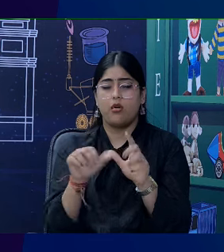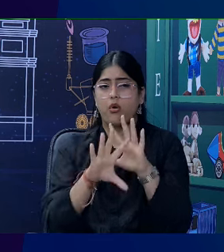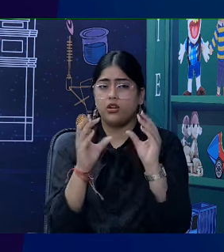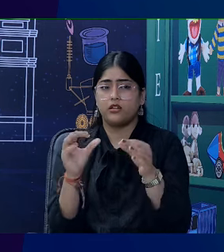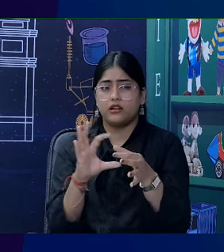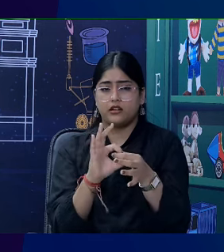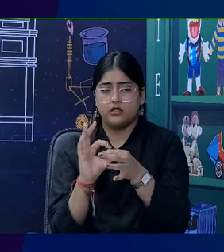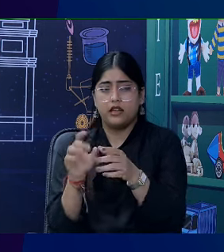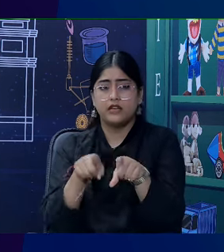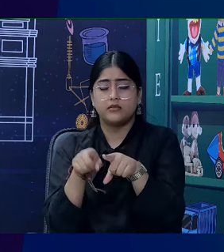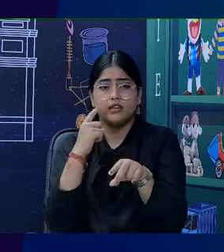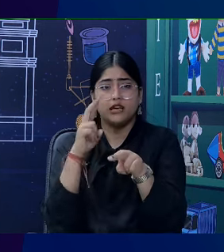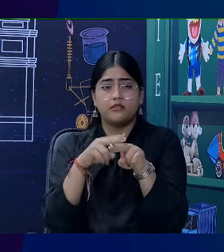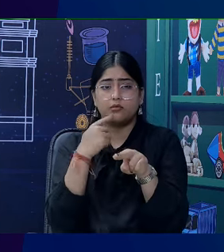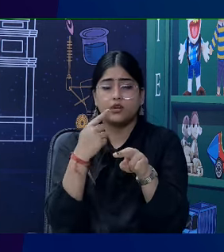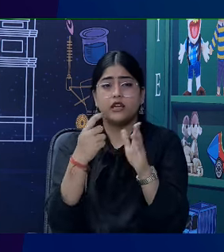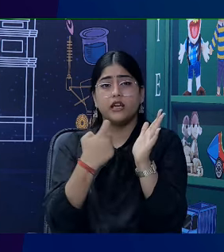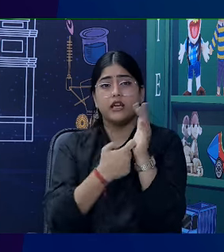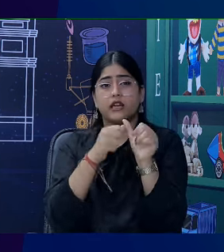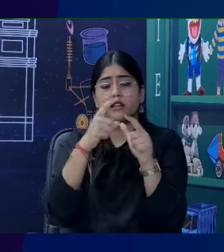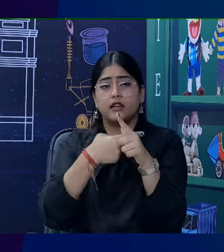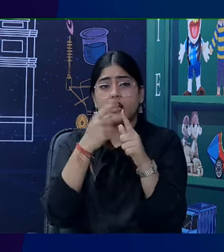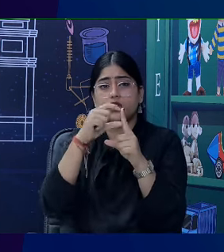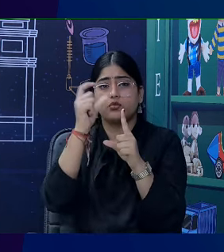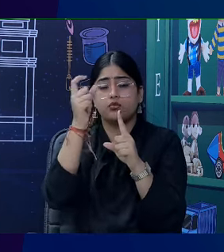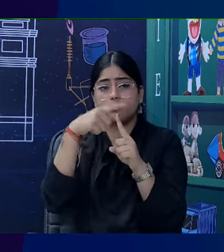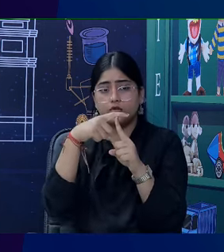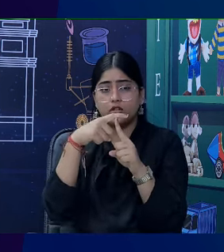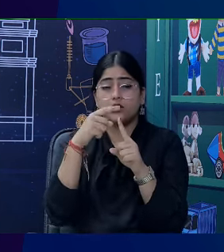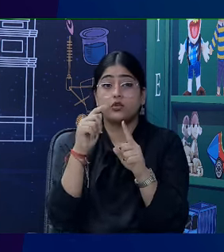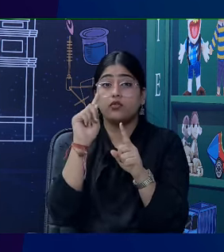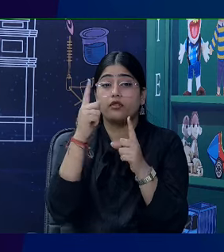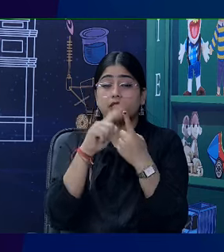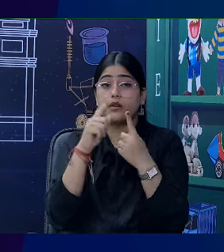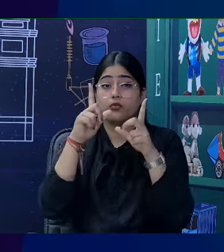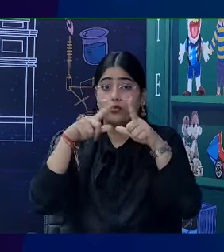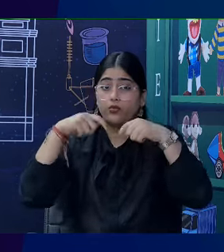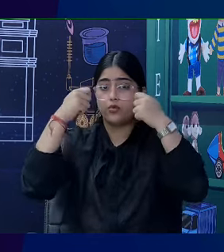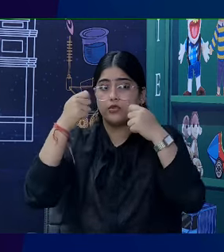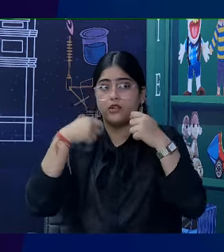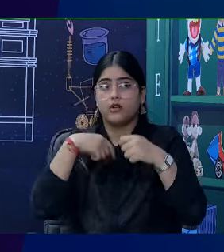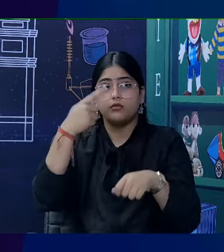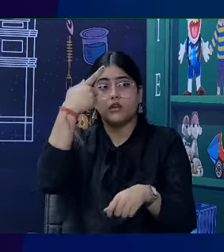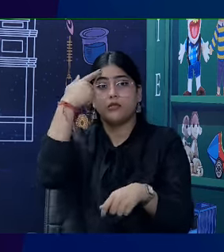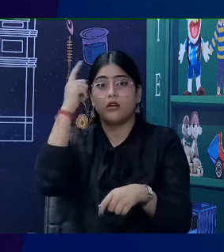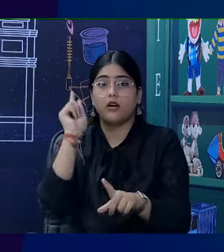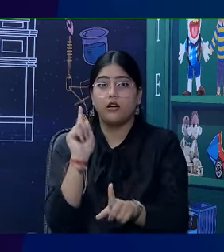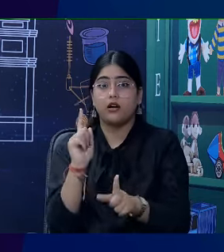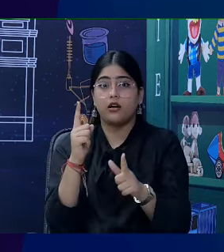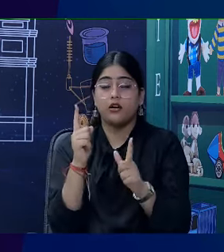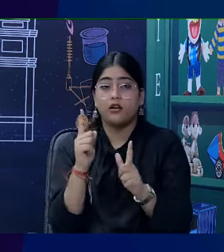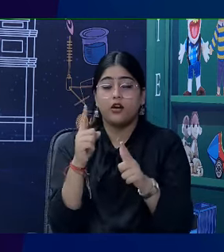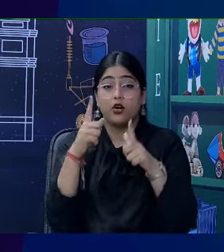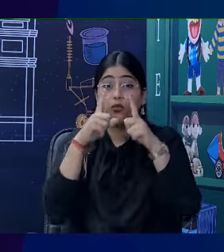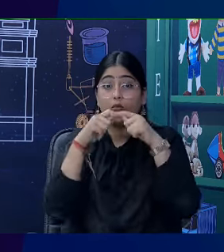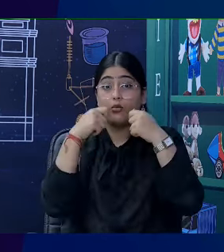राजपूतों की बात करें तो सबसे पहले हमारे दिमाग में एक तो आती है उनकी मूछे जी जी तनी हुई मूछे है ना कि हमेशा वो बोलते